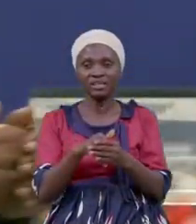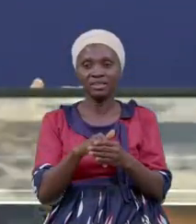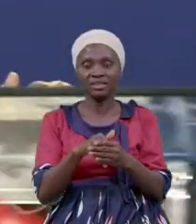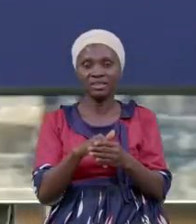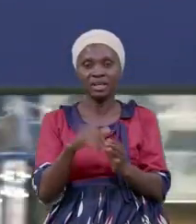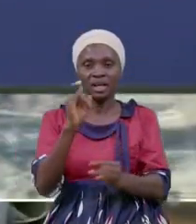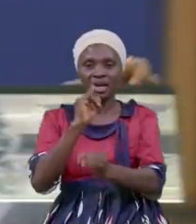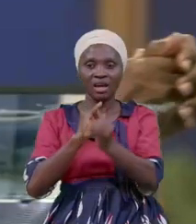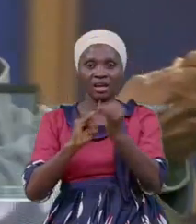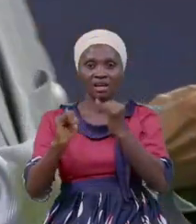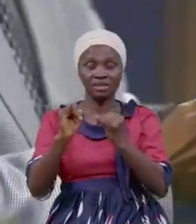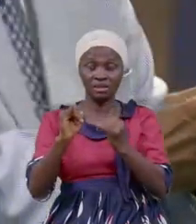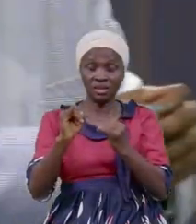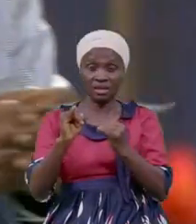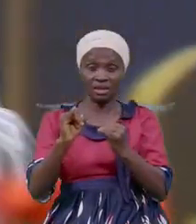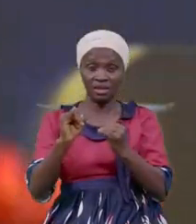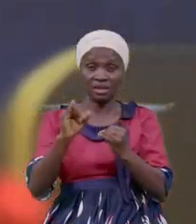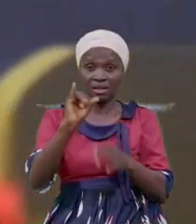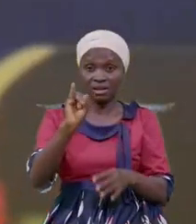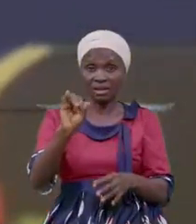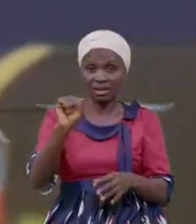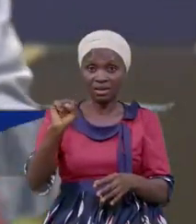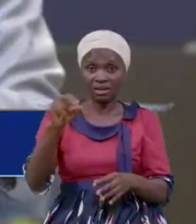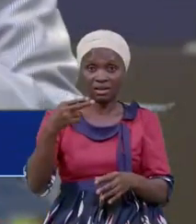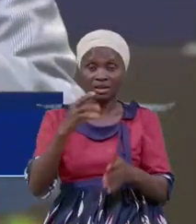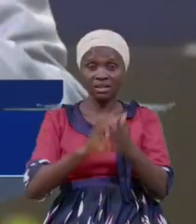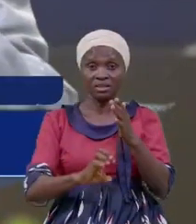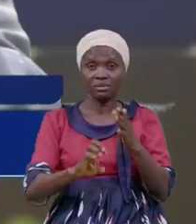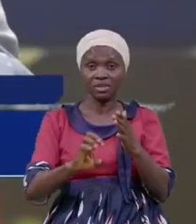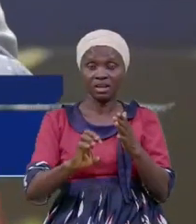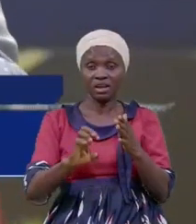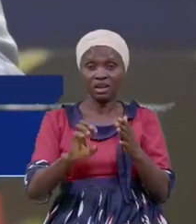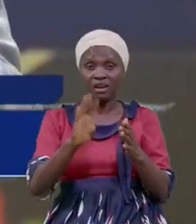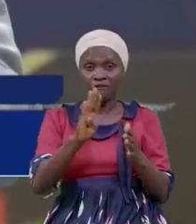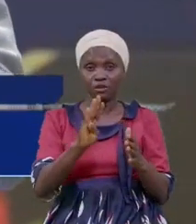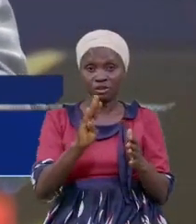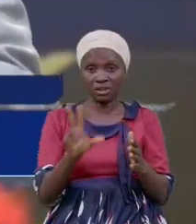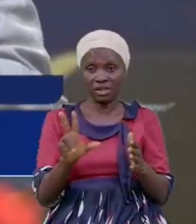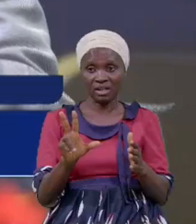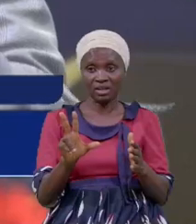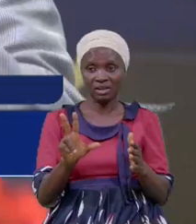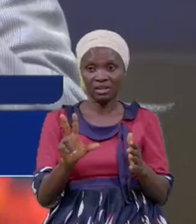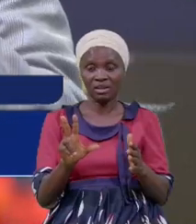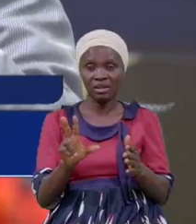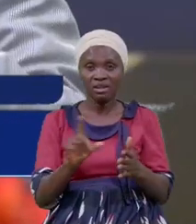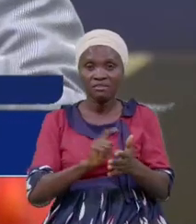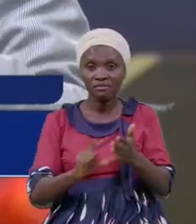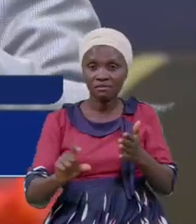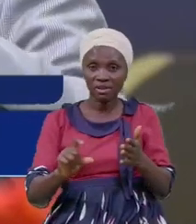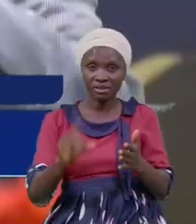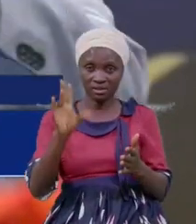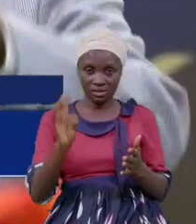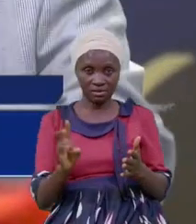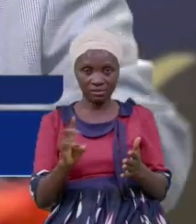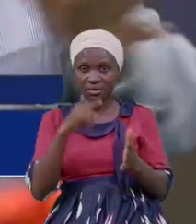verset 7 Isaïe 43 verset 7 et chercheer le mot 43